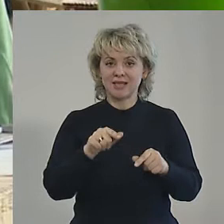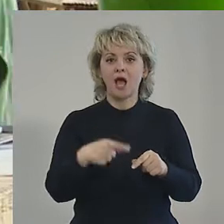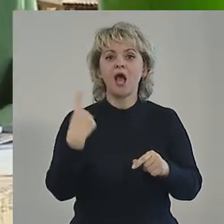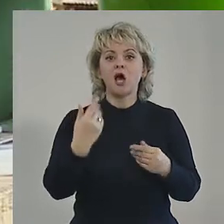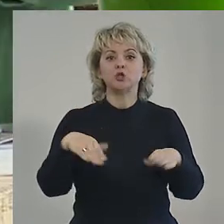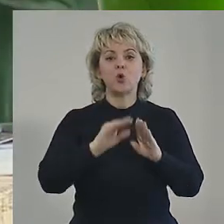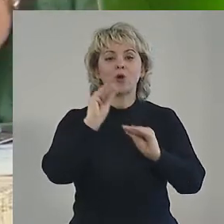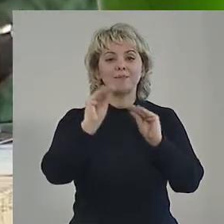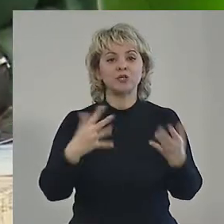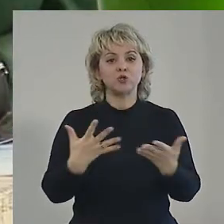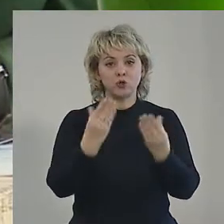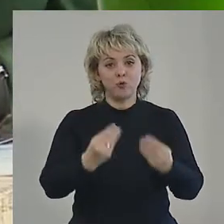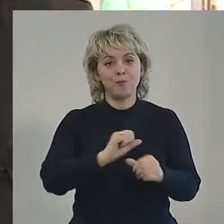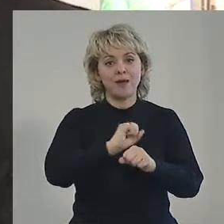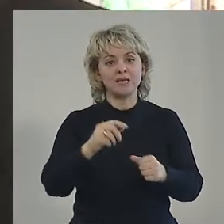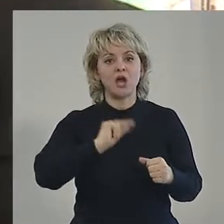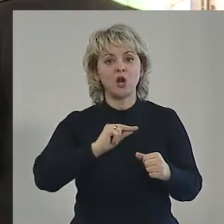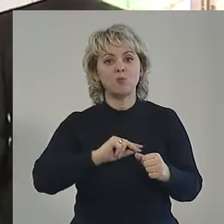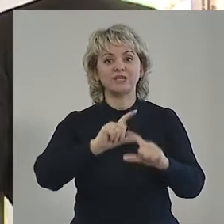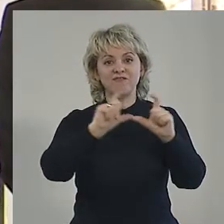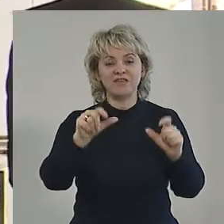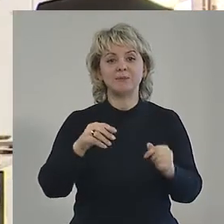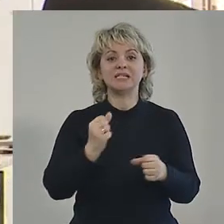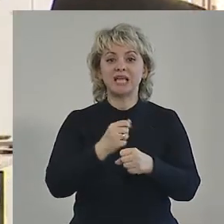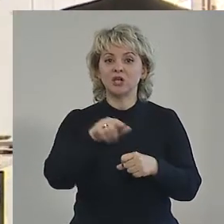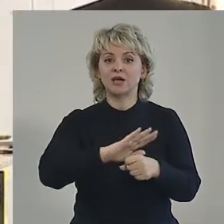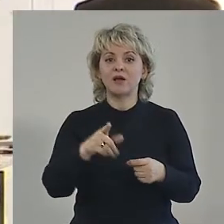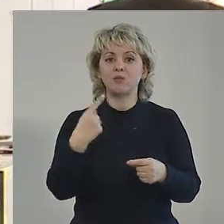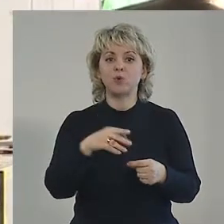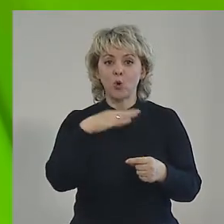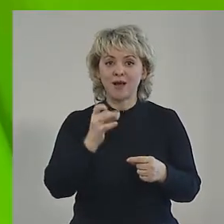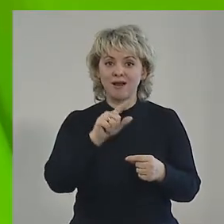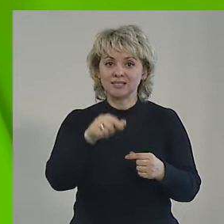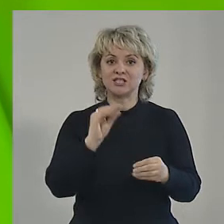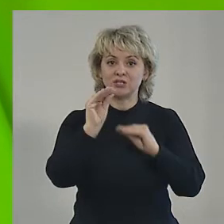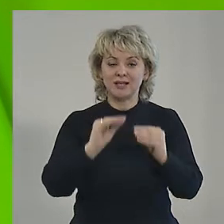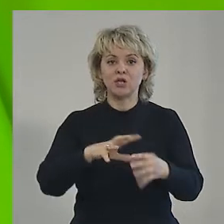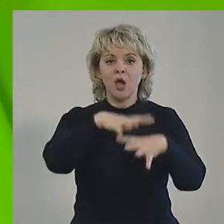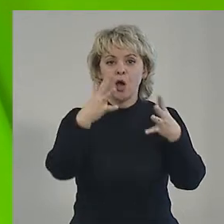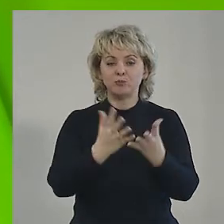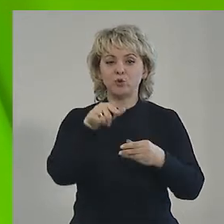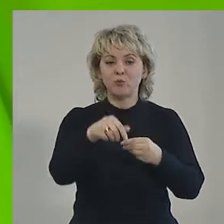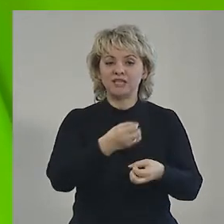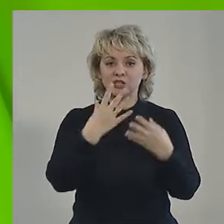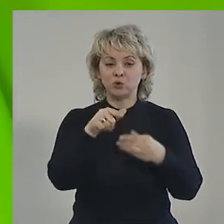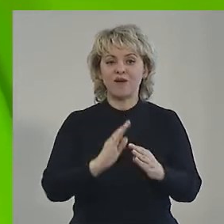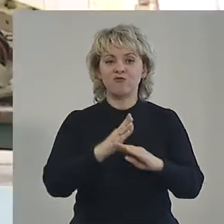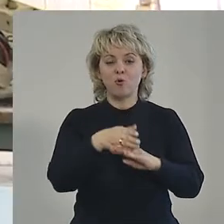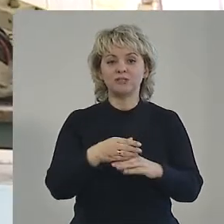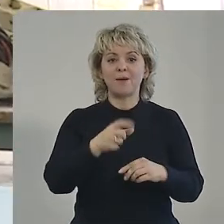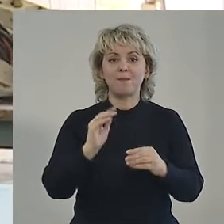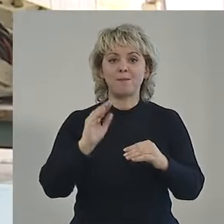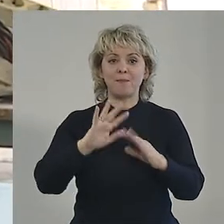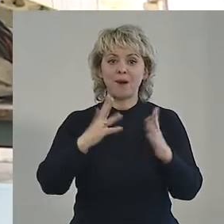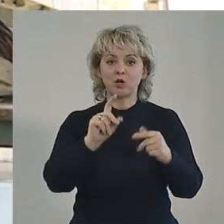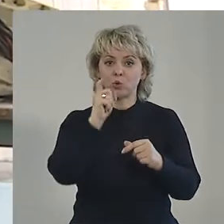новой композицией ко Дню Победы работники фирмы-изготовителя колдуют не первый день. Объемные тюльпаны встретят ростовчан у входа в парк Горького. Чтобы туда